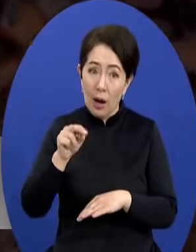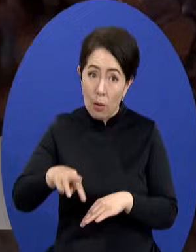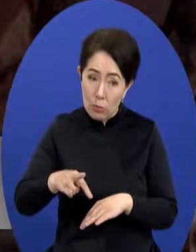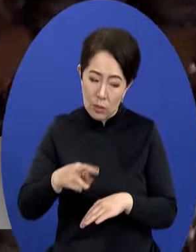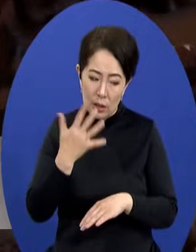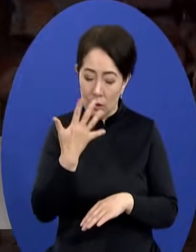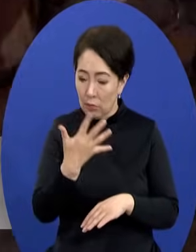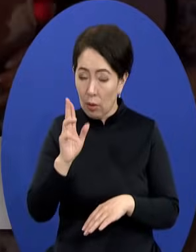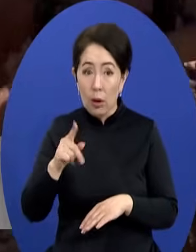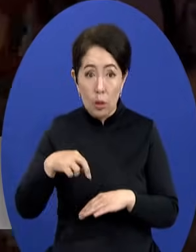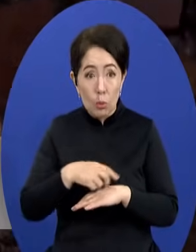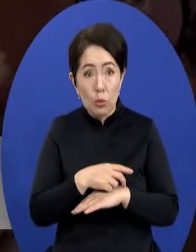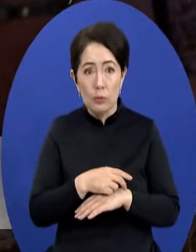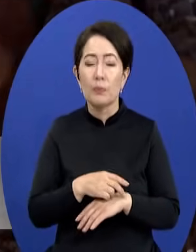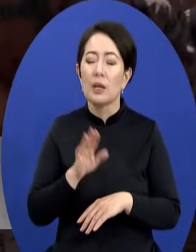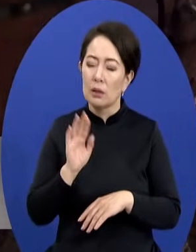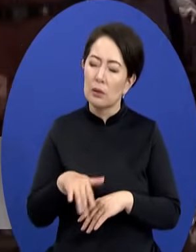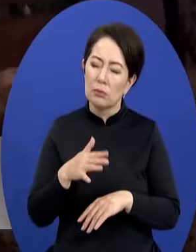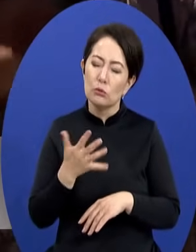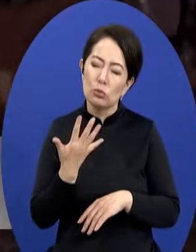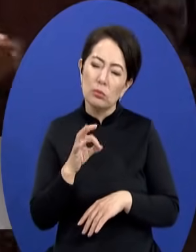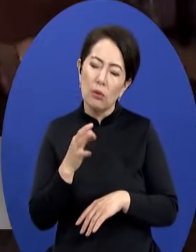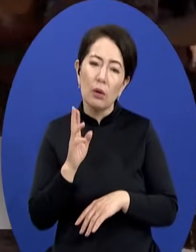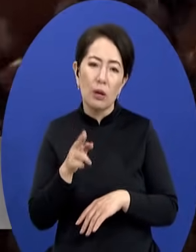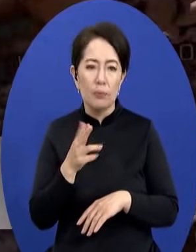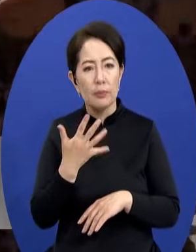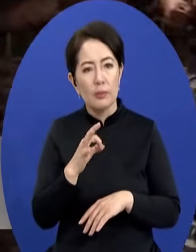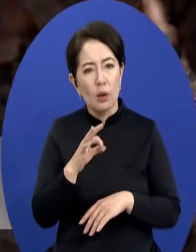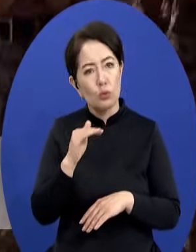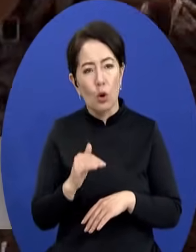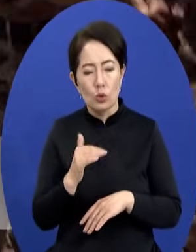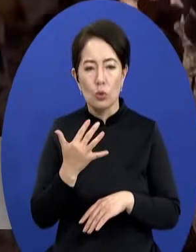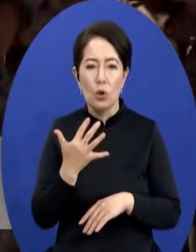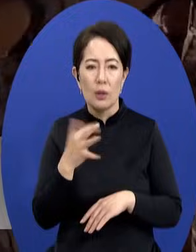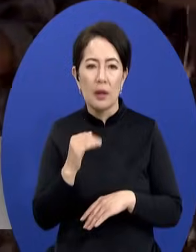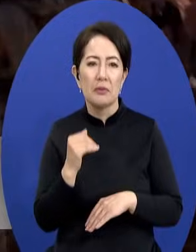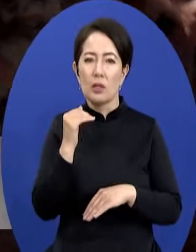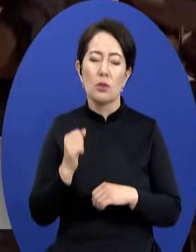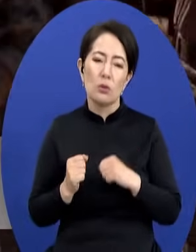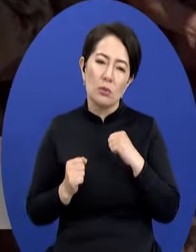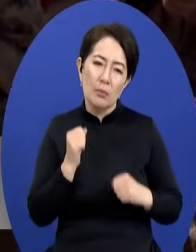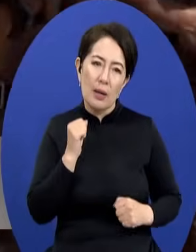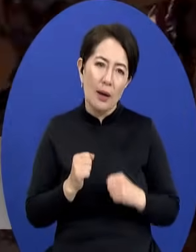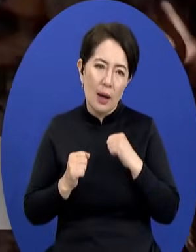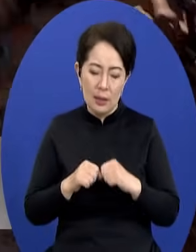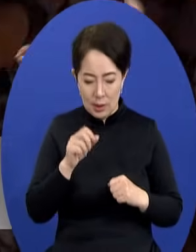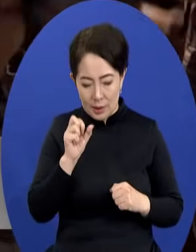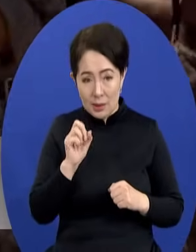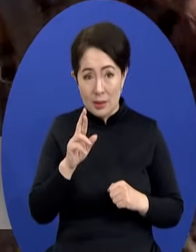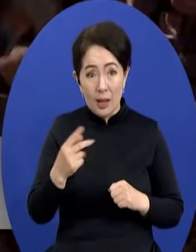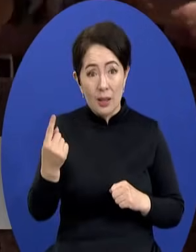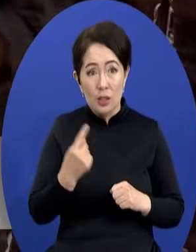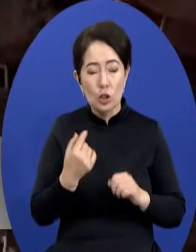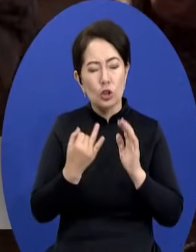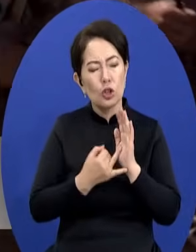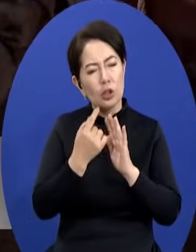55 км. За, энэ бол 50-аар л явж байна. 50-аас нэг доошо оруулахгүй, нэг дээшээ гарахгүй хүн шиг. Гэтэл сая бол